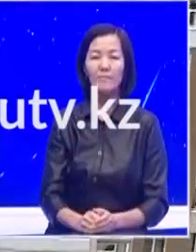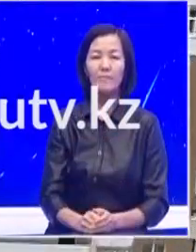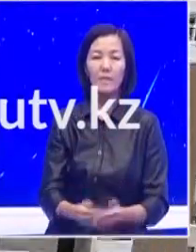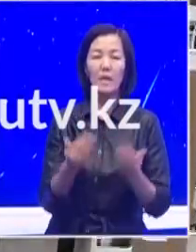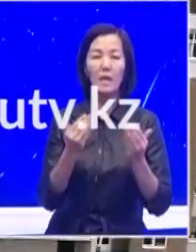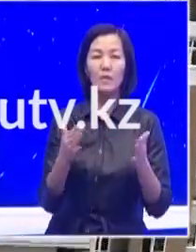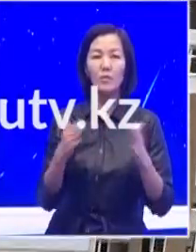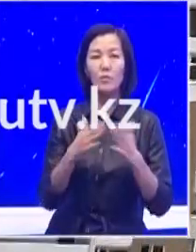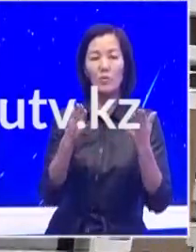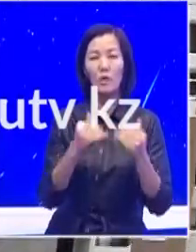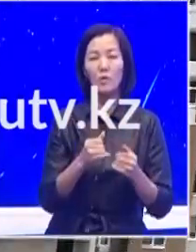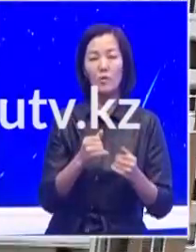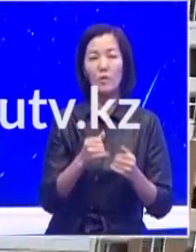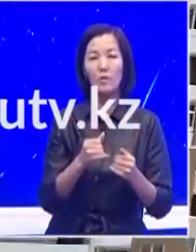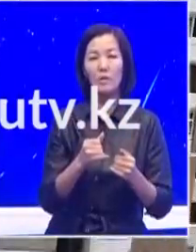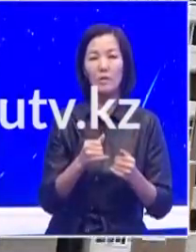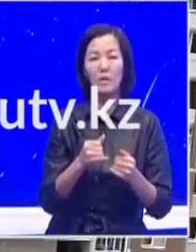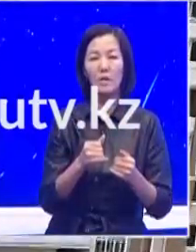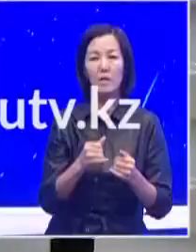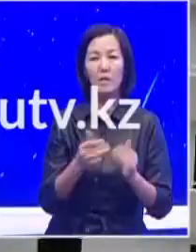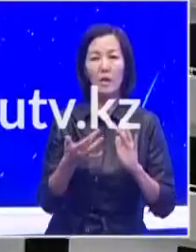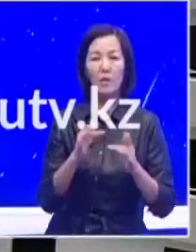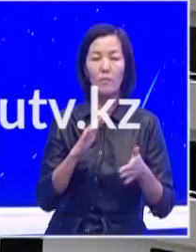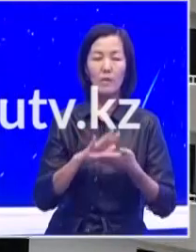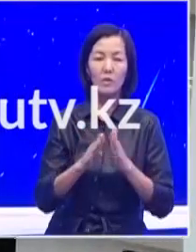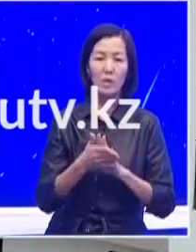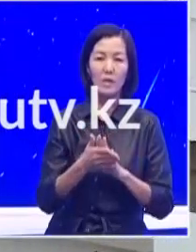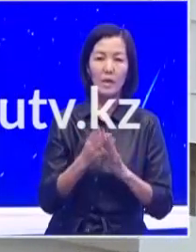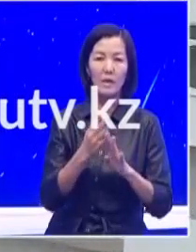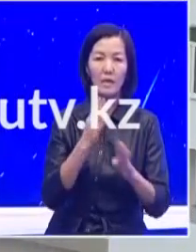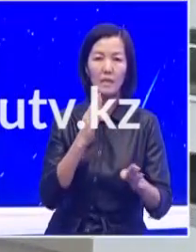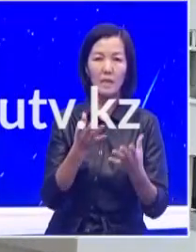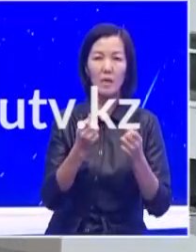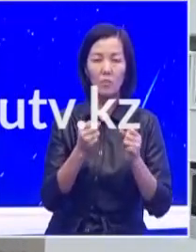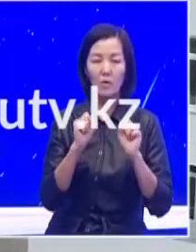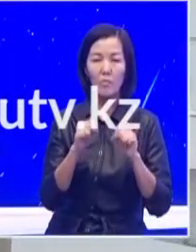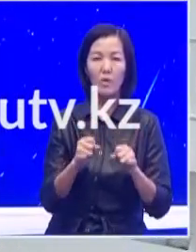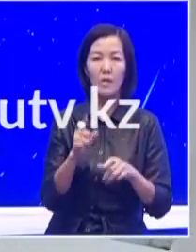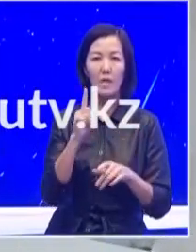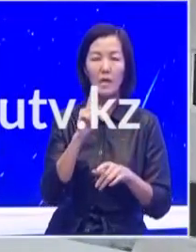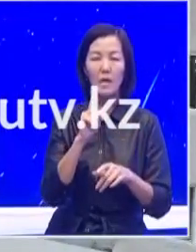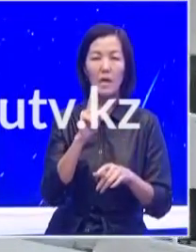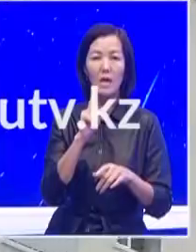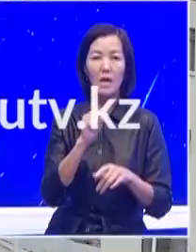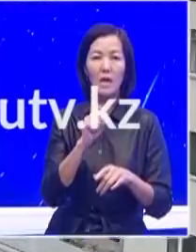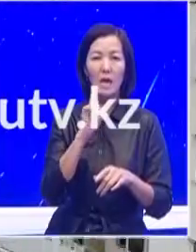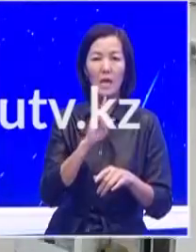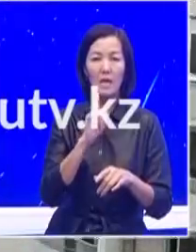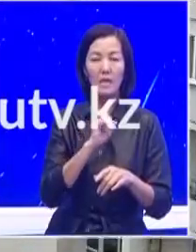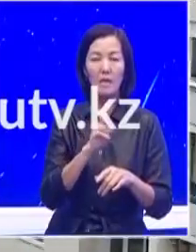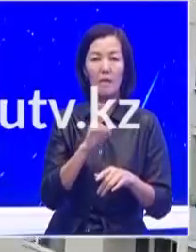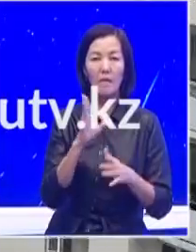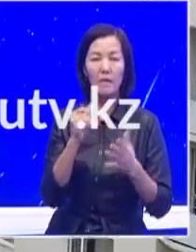қазір баспаналы болудың жолдары көп. Бірі әлеуметтік жағдайға байланысты кезекке тұру арқылы, яғни арендалық баспананы місе тұтады. Енді бір